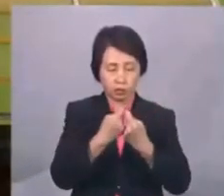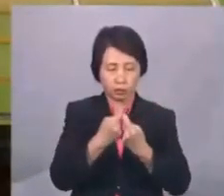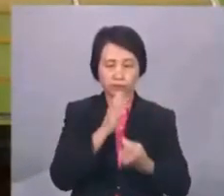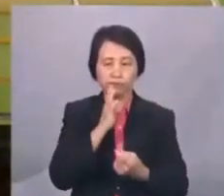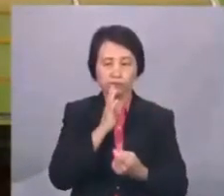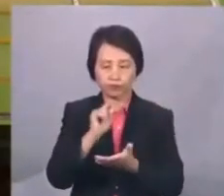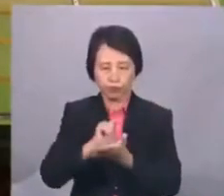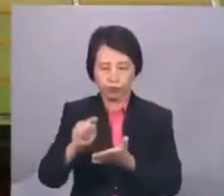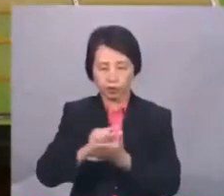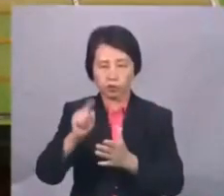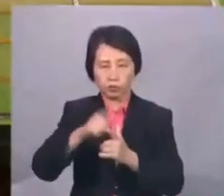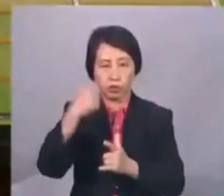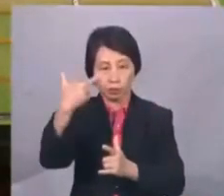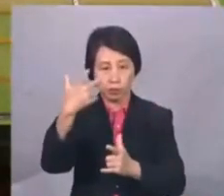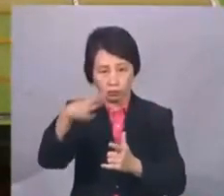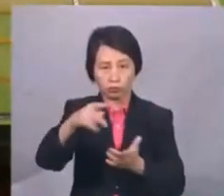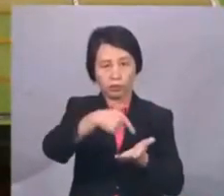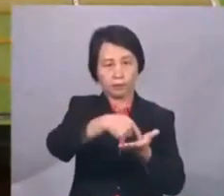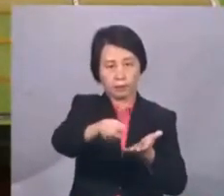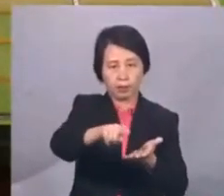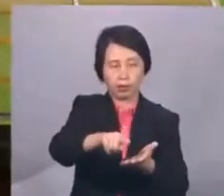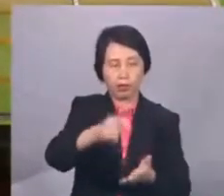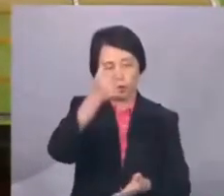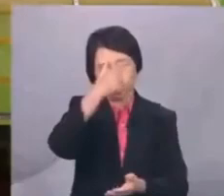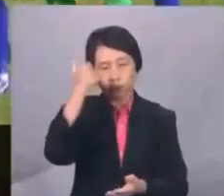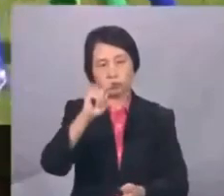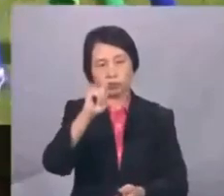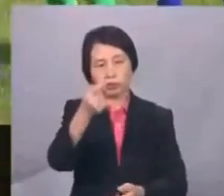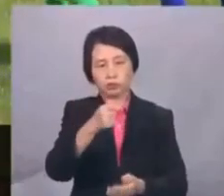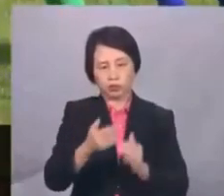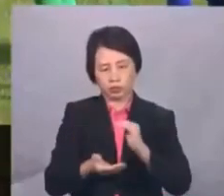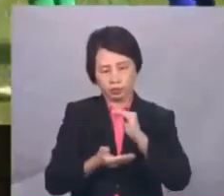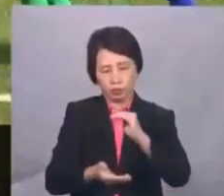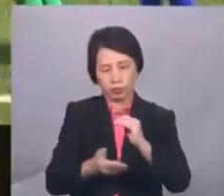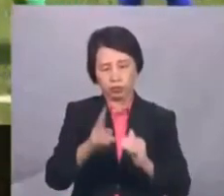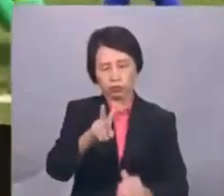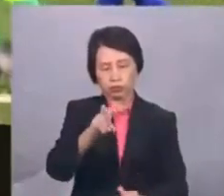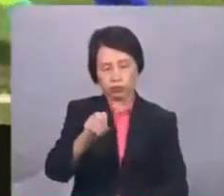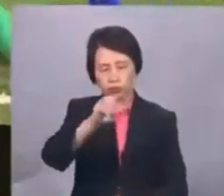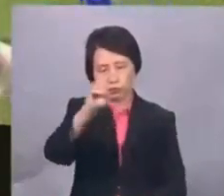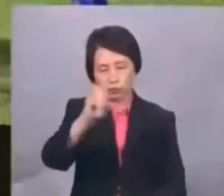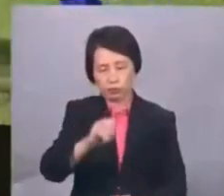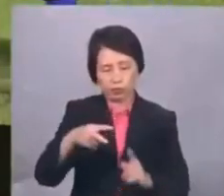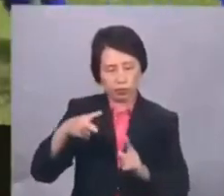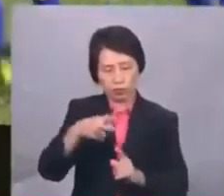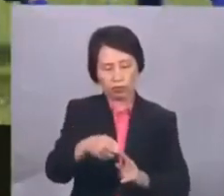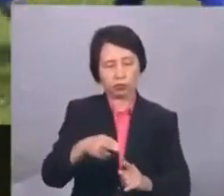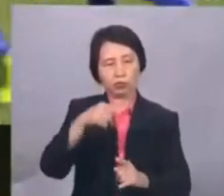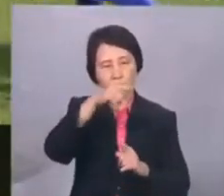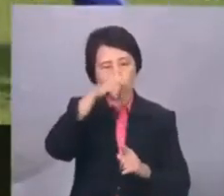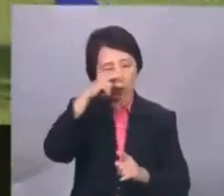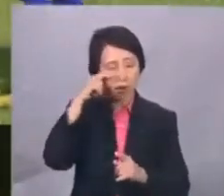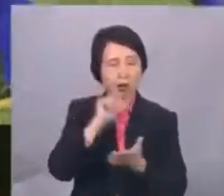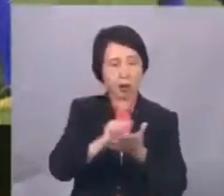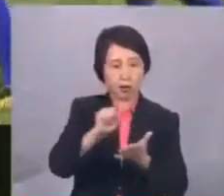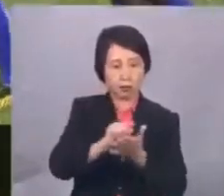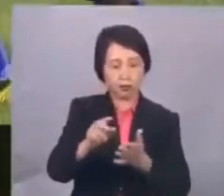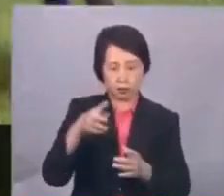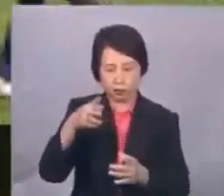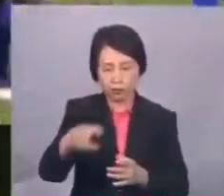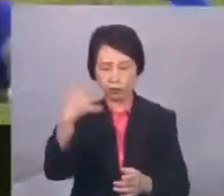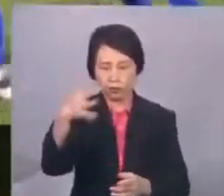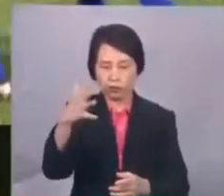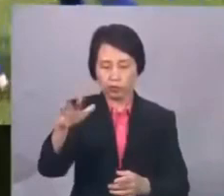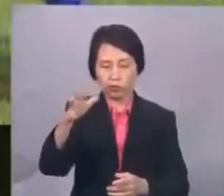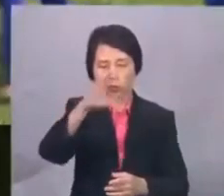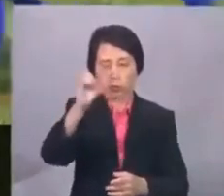Fairuz gaji pemain bagi pelamar setelah di Langsa ikan memandangkan hanya maksimum 20 ratus pemotongan gaji akan dikeluarkan dapat potongan